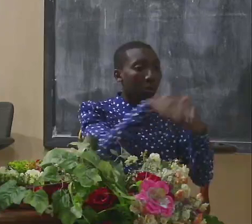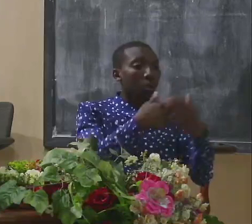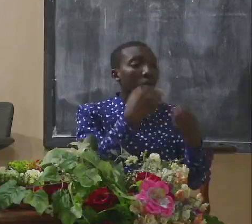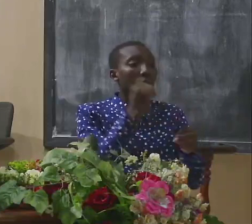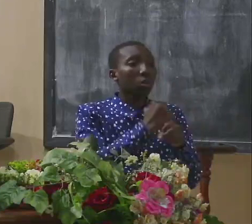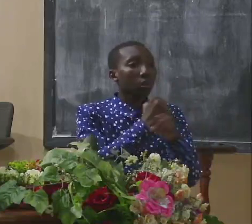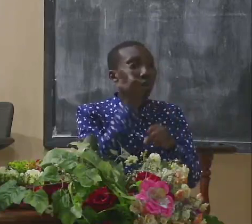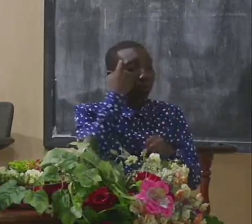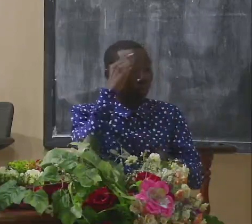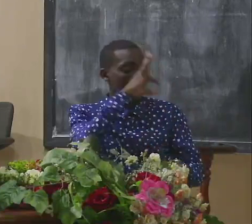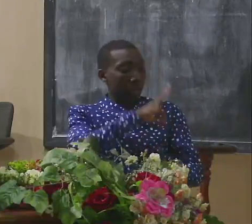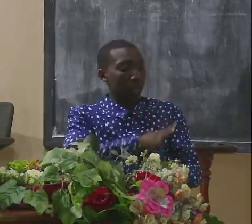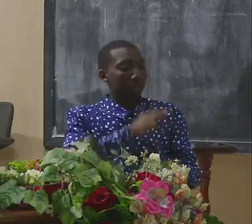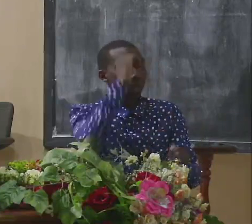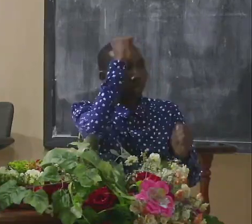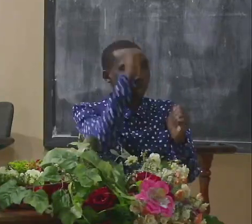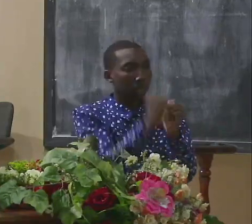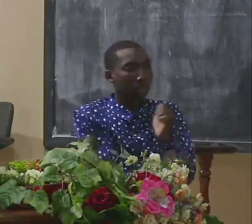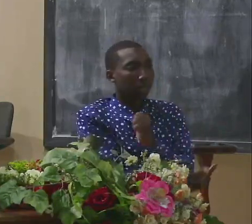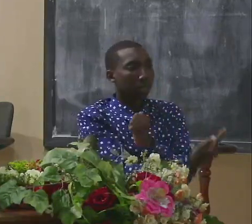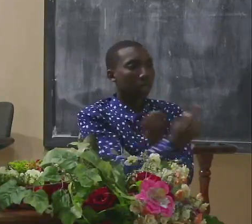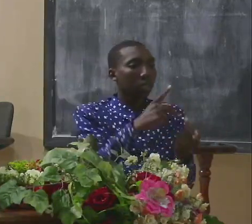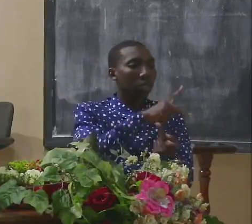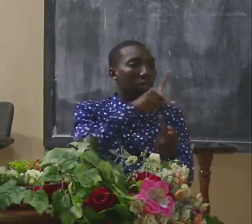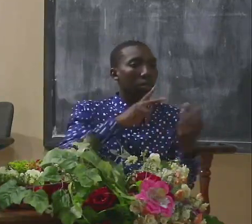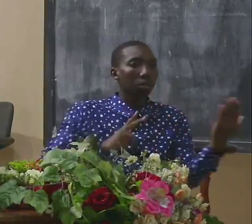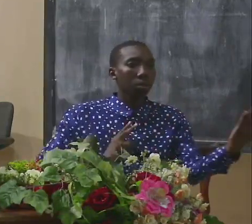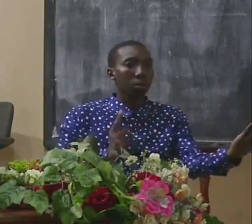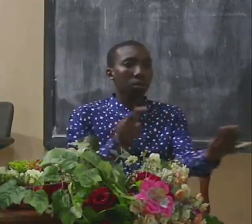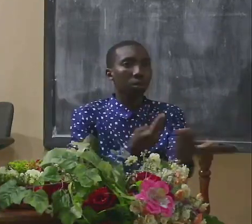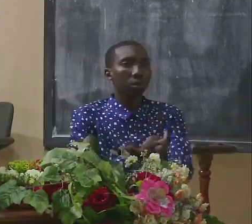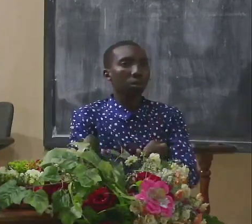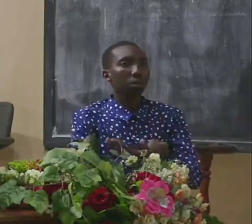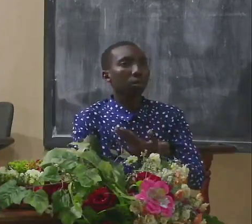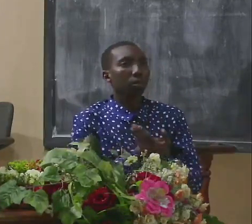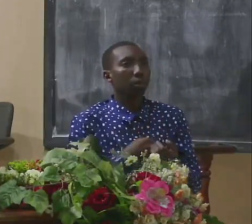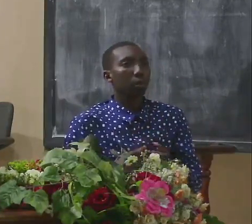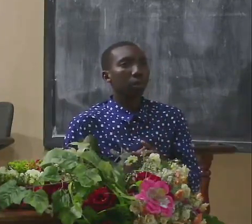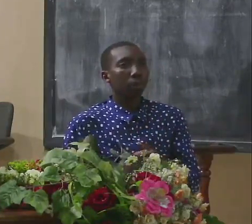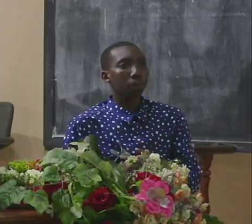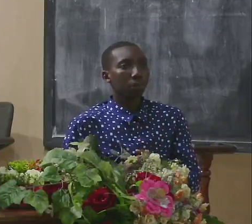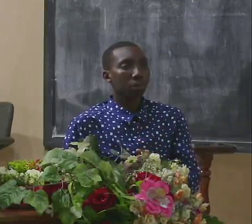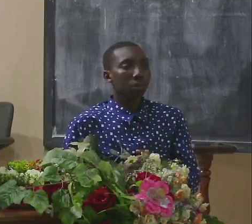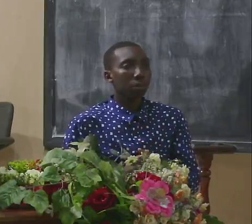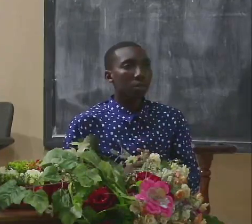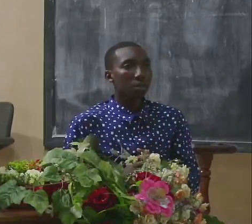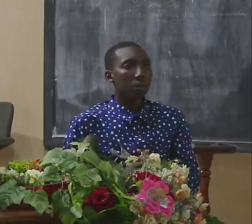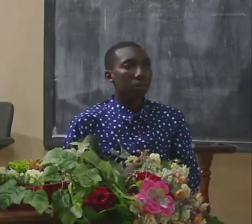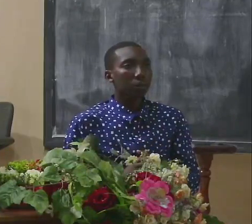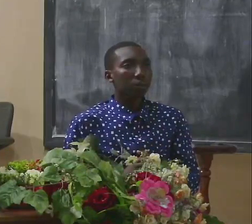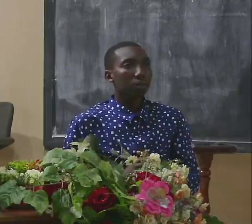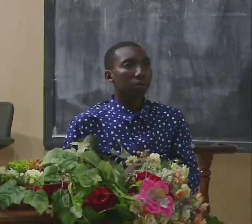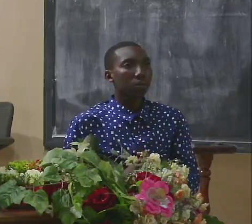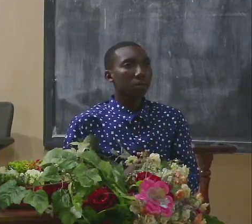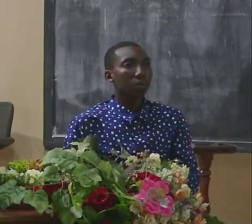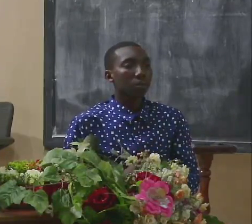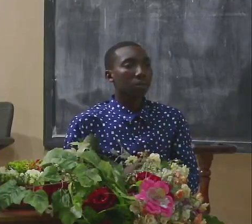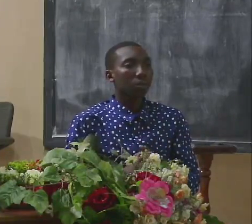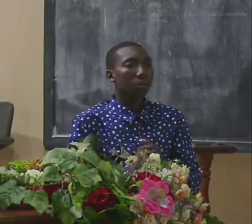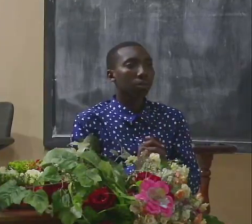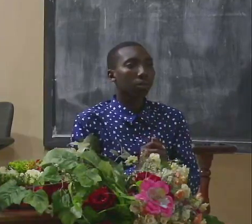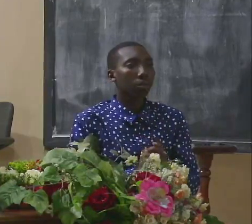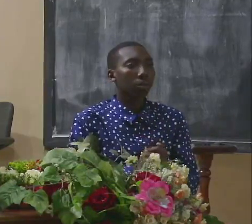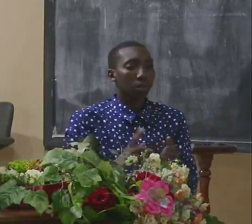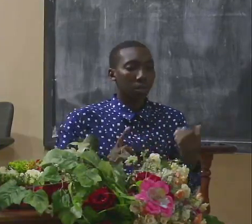Qu'il conduise toute l'œuvre pour le bien de tout un chacun de nous. Tunasema,